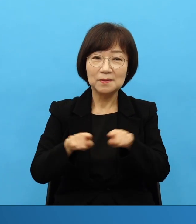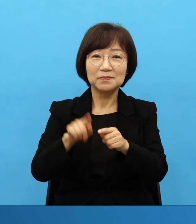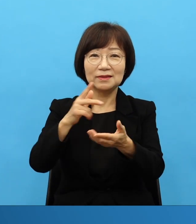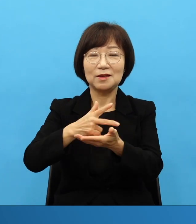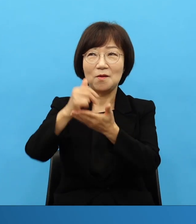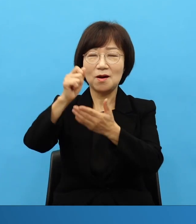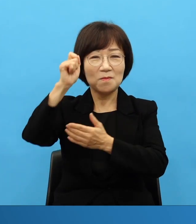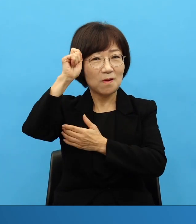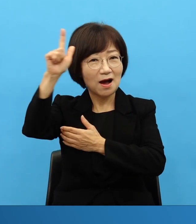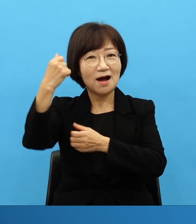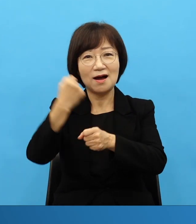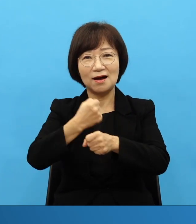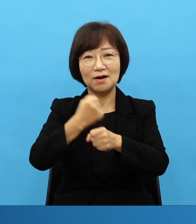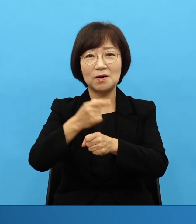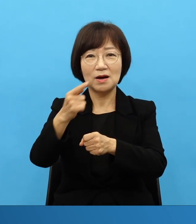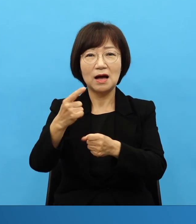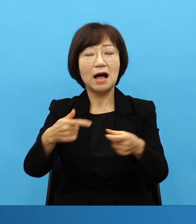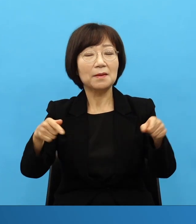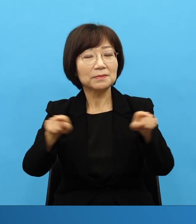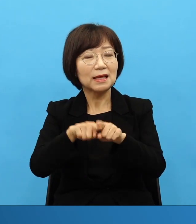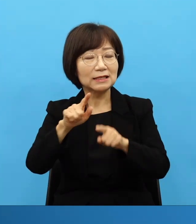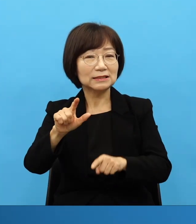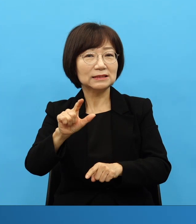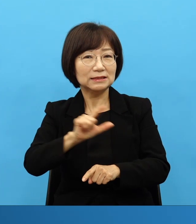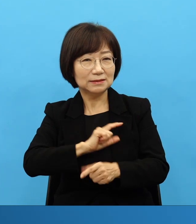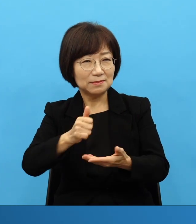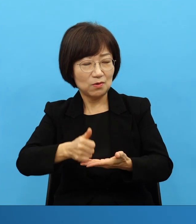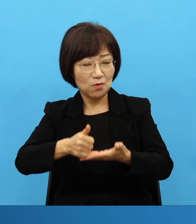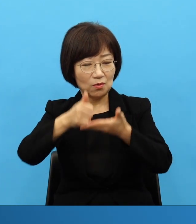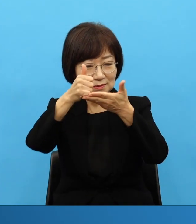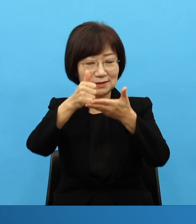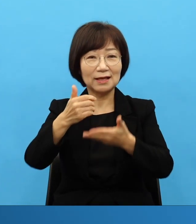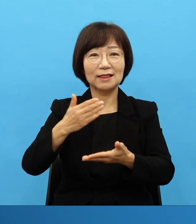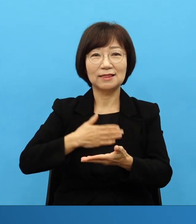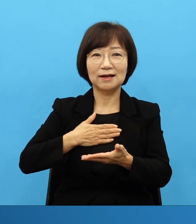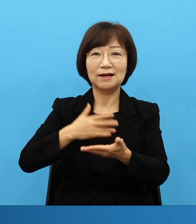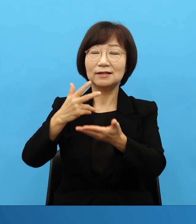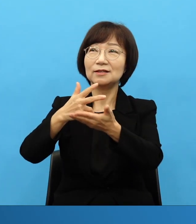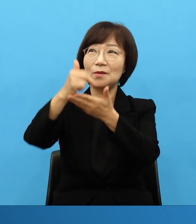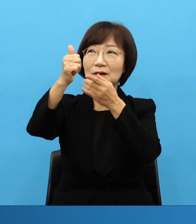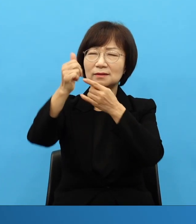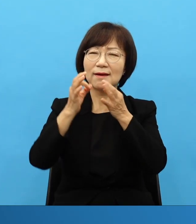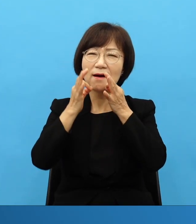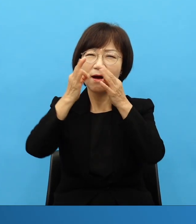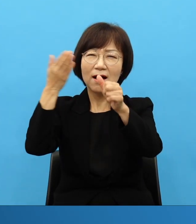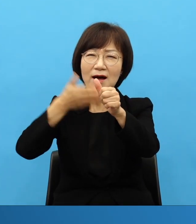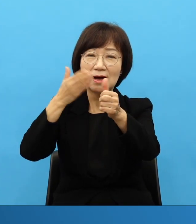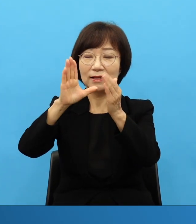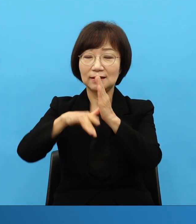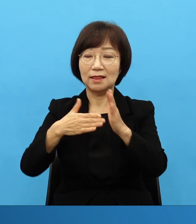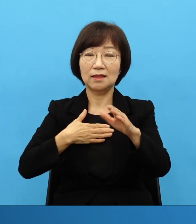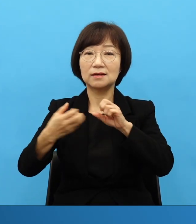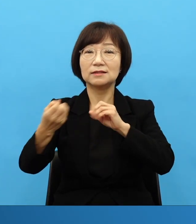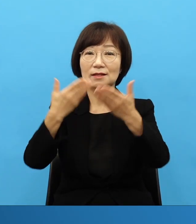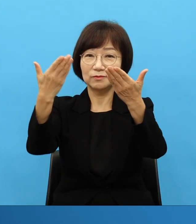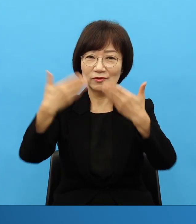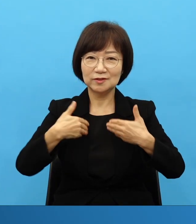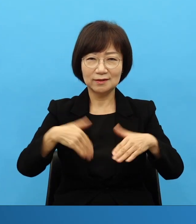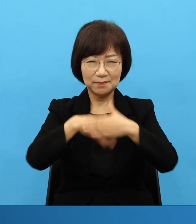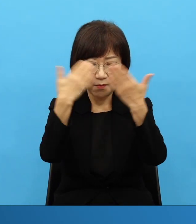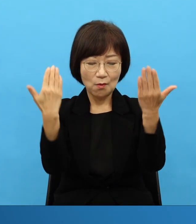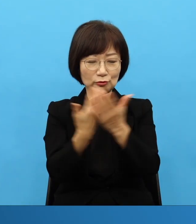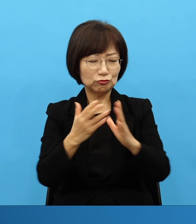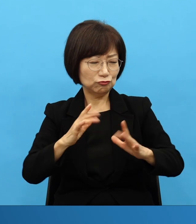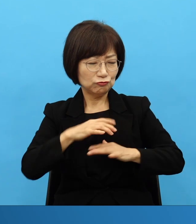여호와를 광대하시다 하며 함께 그의 이름을 높이세. 내가 여호와께 간구하매 내게 응답하시고 내